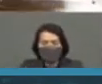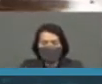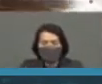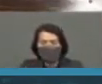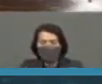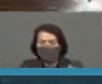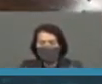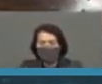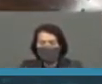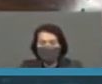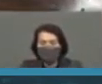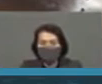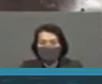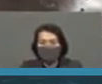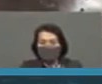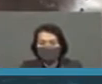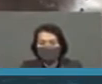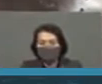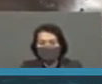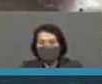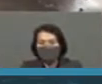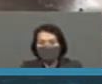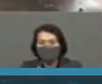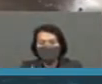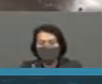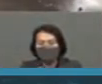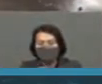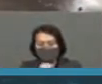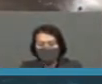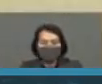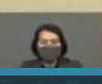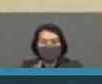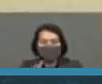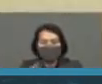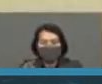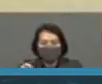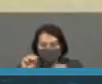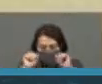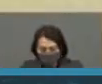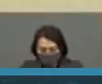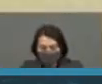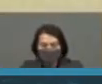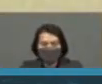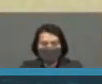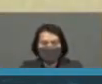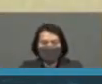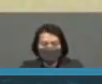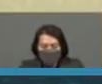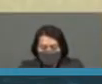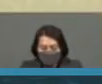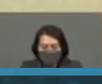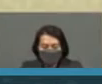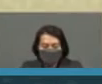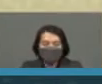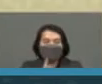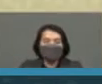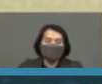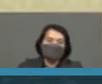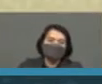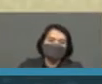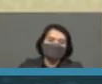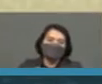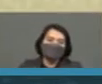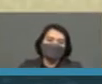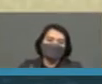างค์ต่อกิโลกรัมซึ่งสูงกว่าราคาประกันรายได้ที่กำหนดไว ้การที่เห็นชอบในโครงการประกันรายได้ในครั้